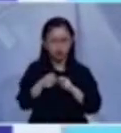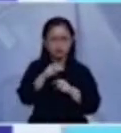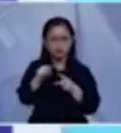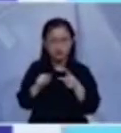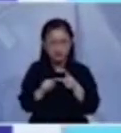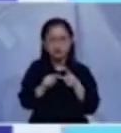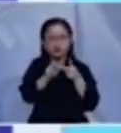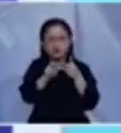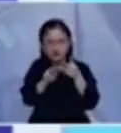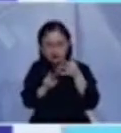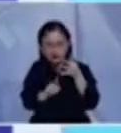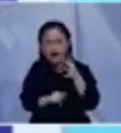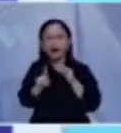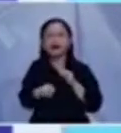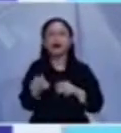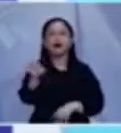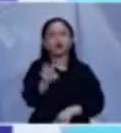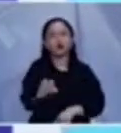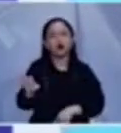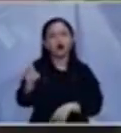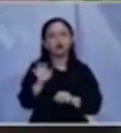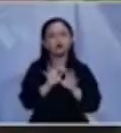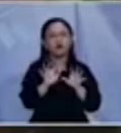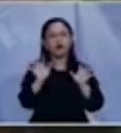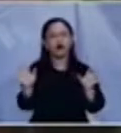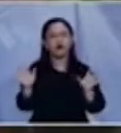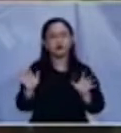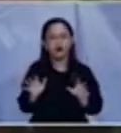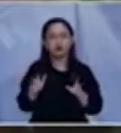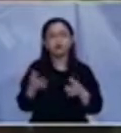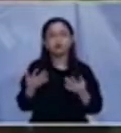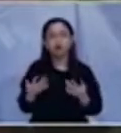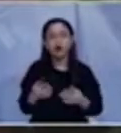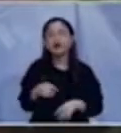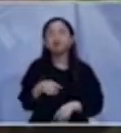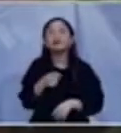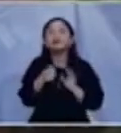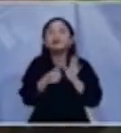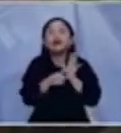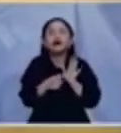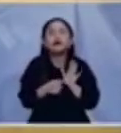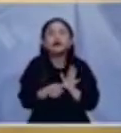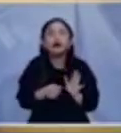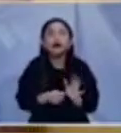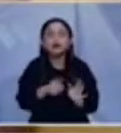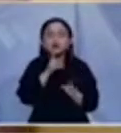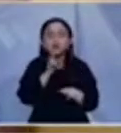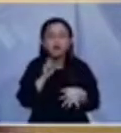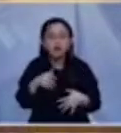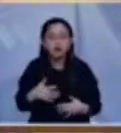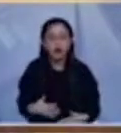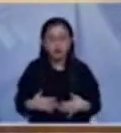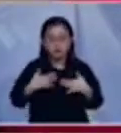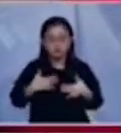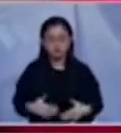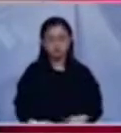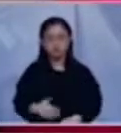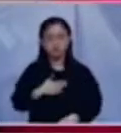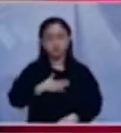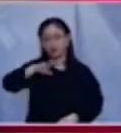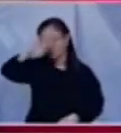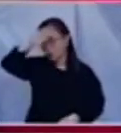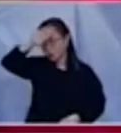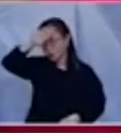oleh sejumlah negara dari benua Eropa. Sejumlah gejala yang muncul apabila seseorang terkena monkeypox diantaranya adalah